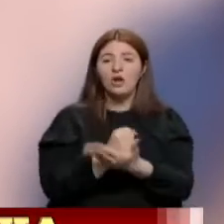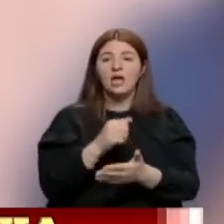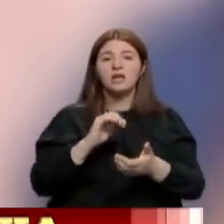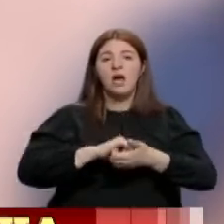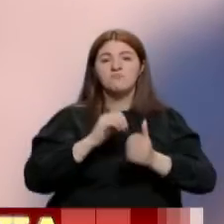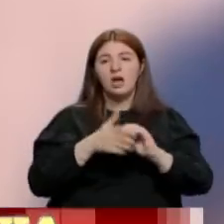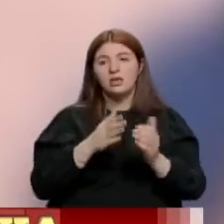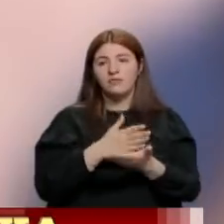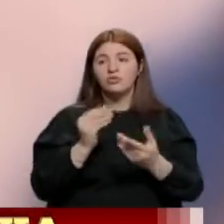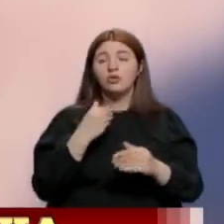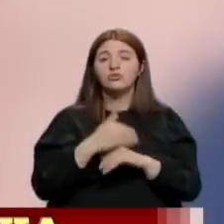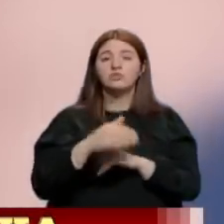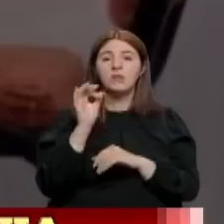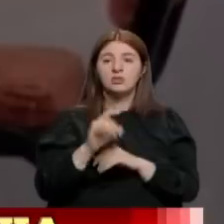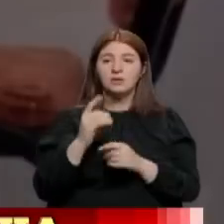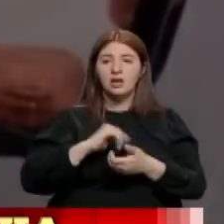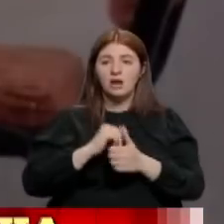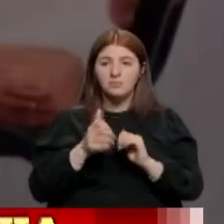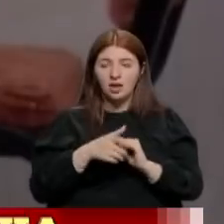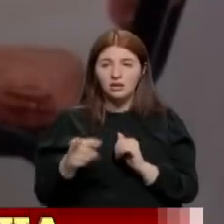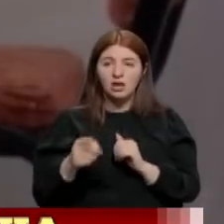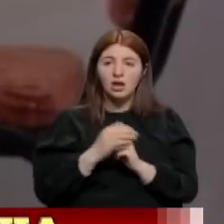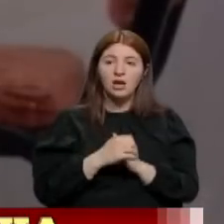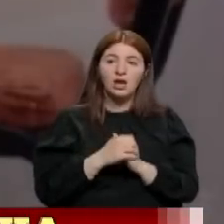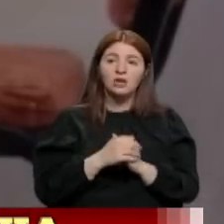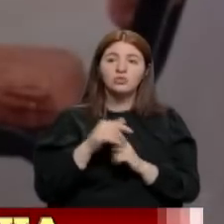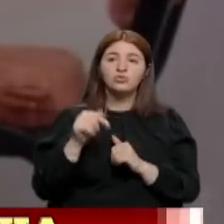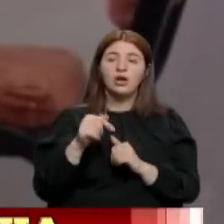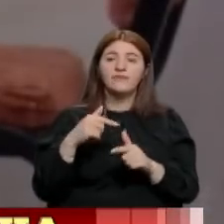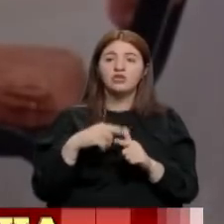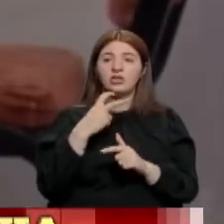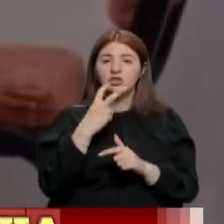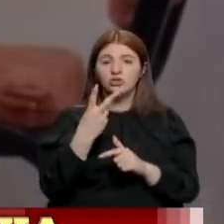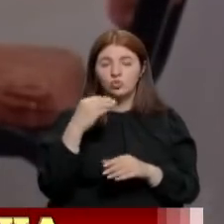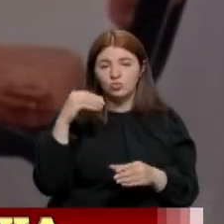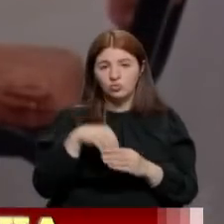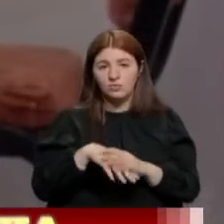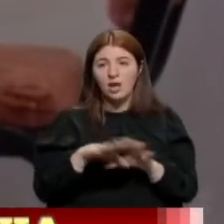kampanyası ise sürüyor. Çok geç başlanılmış bir kampanya. Şu an Fatoş 2 yaşını